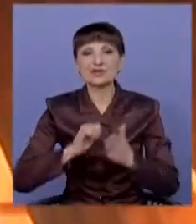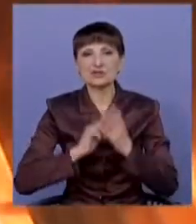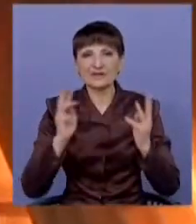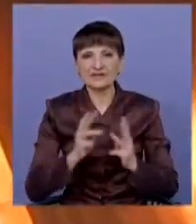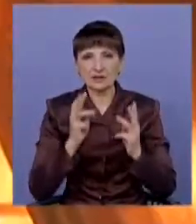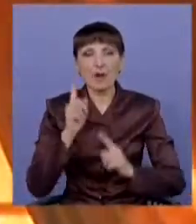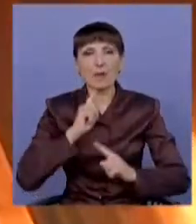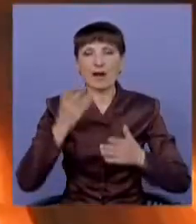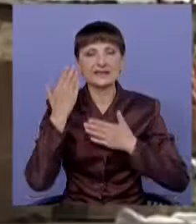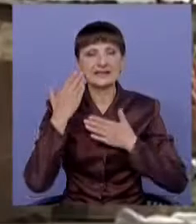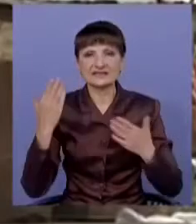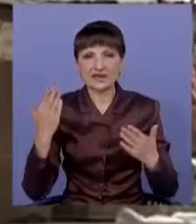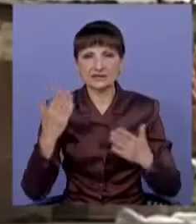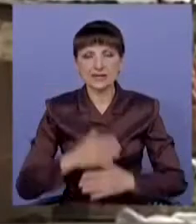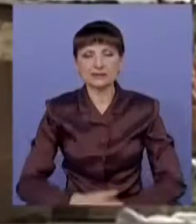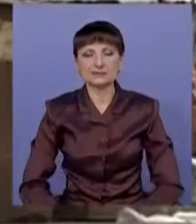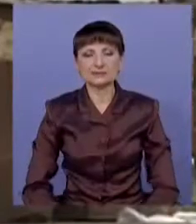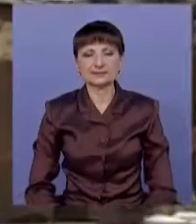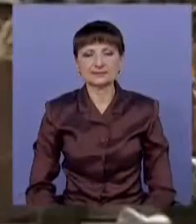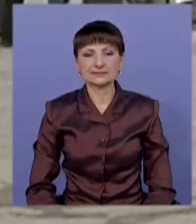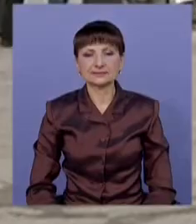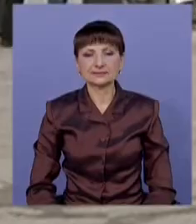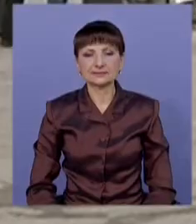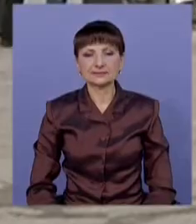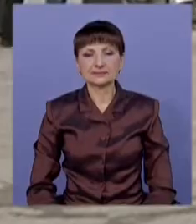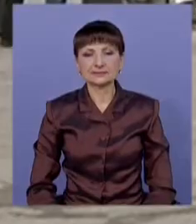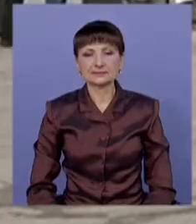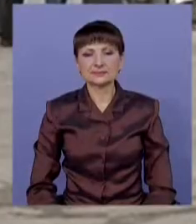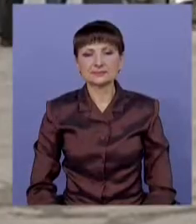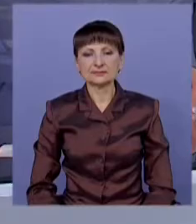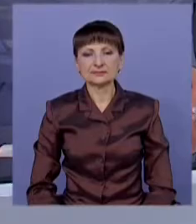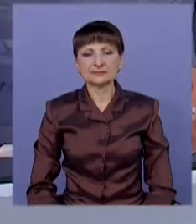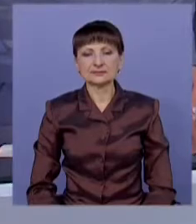возгорания, пока неизвестно. Карлыгаш Минаякова, Влад Шишко, телеканал Алматы.